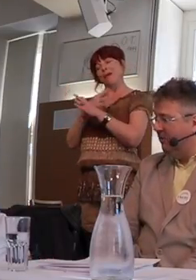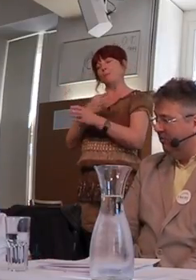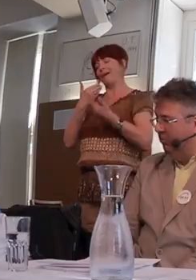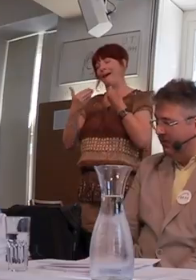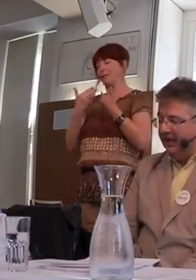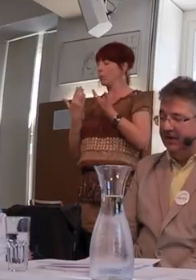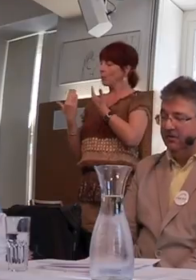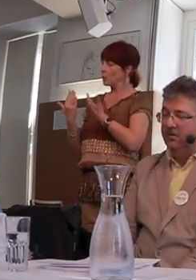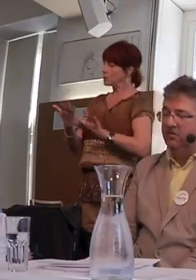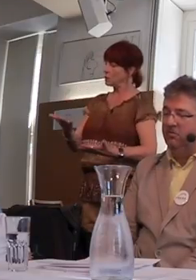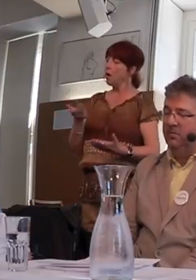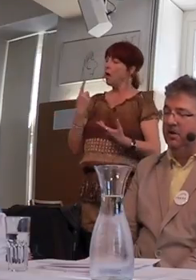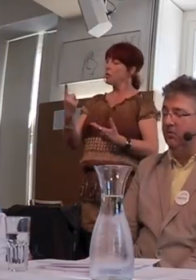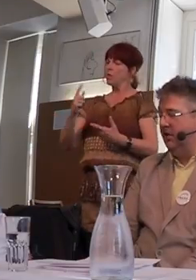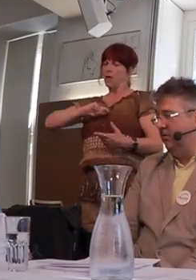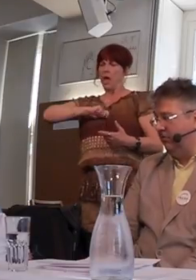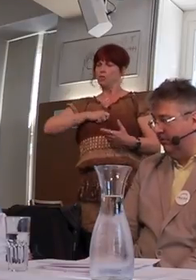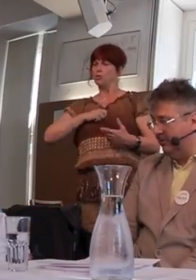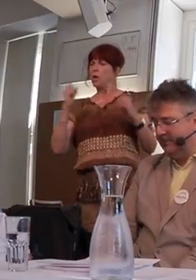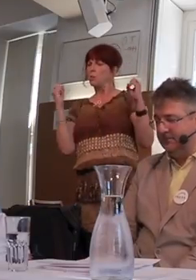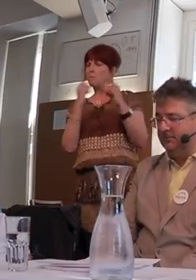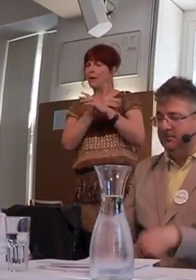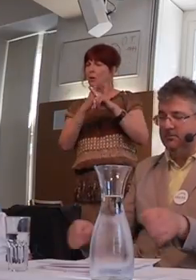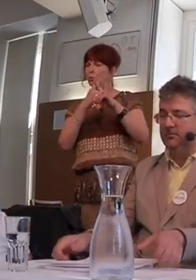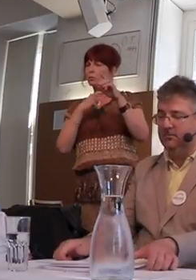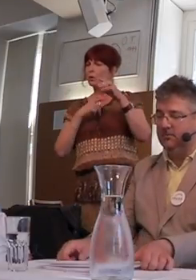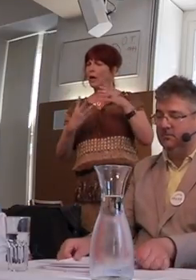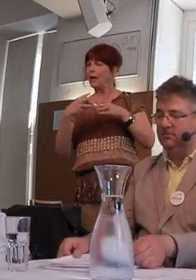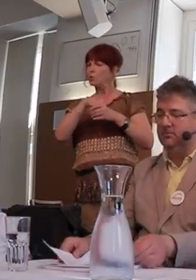Ihre Zugänge zu Medien und Inklusion?